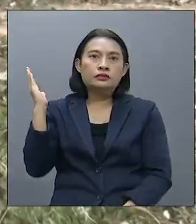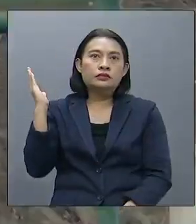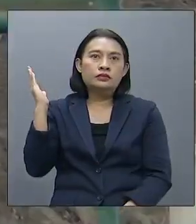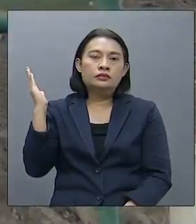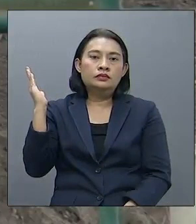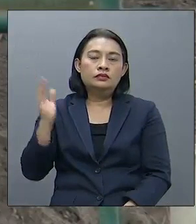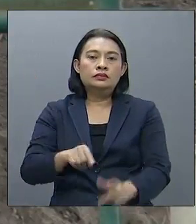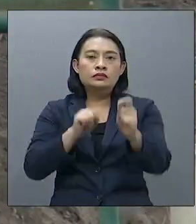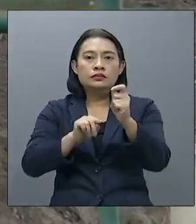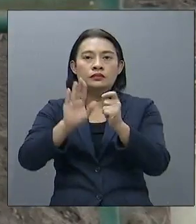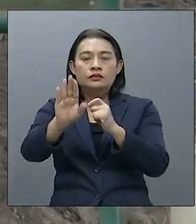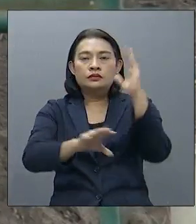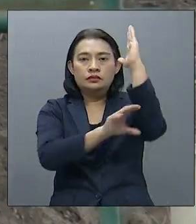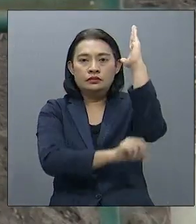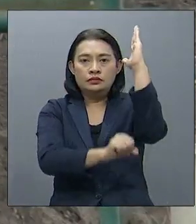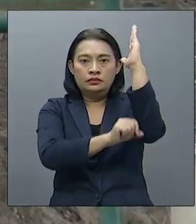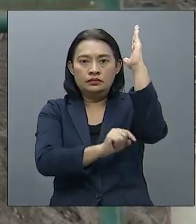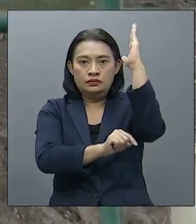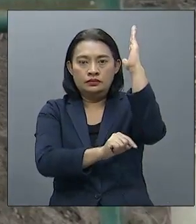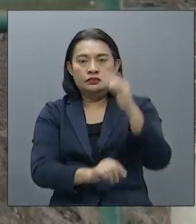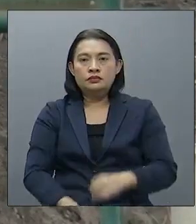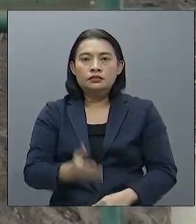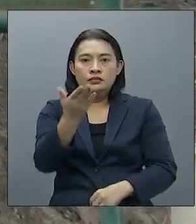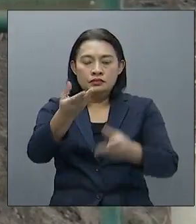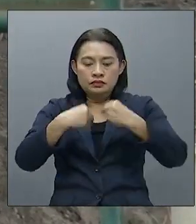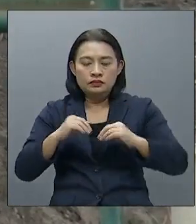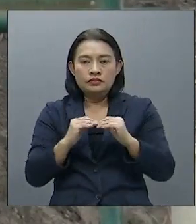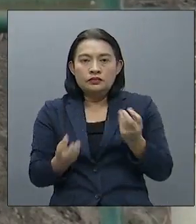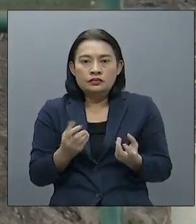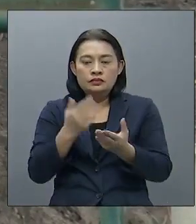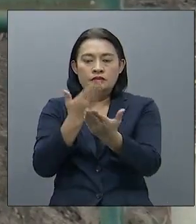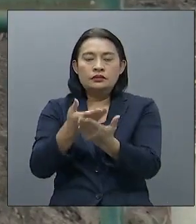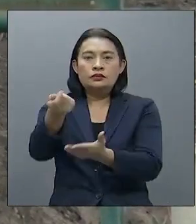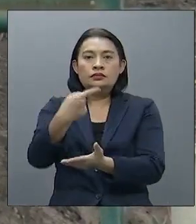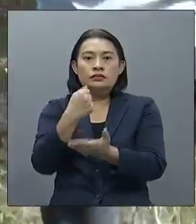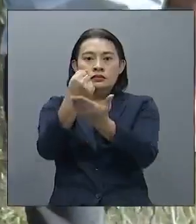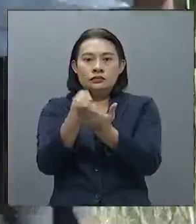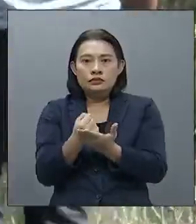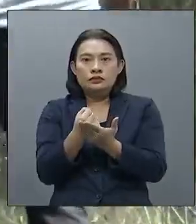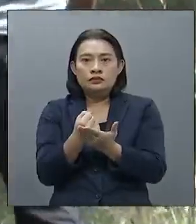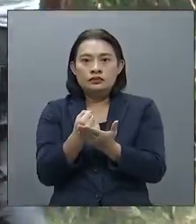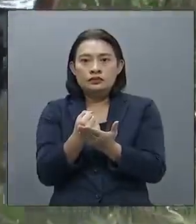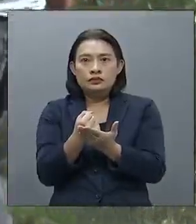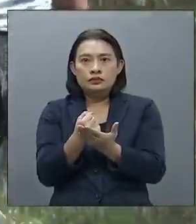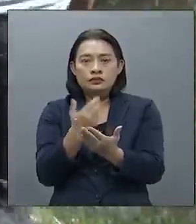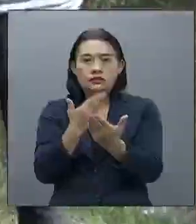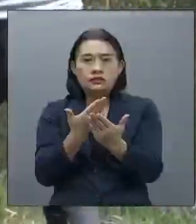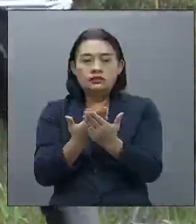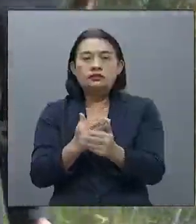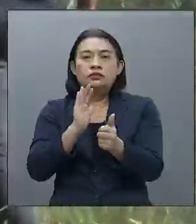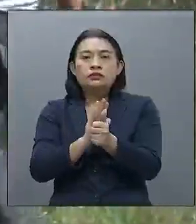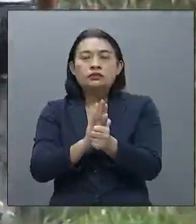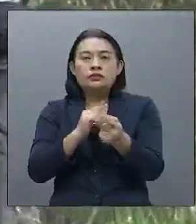ข่งอำเภอคลองหอยโข่งจังหวัดสงขลาได้เรียกร้องความเป็นธรรมเรื่องการจ่ายเงินช่วยเหลือเพื่อมนุษยธรรมหรือว่าเงินเยียวยาจากก